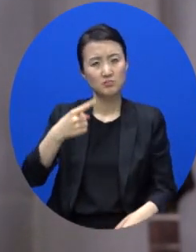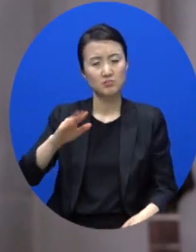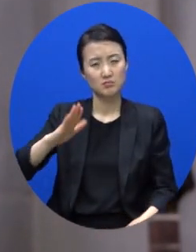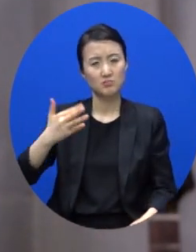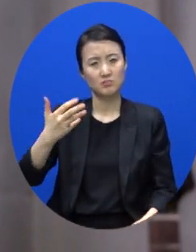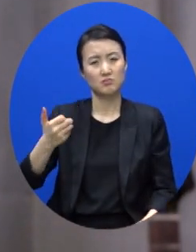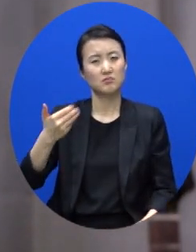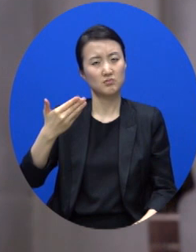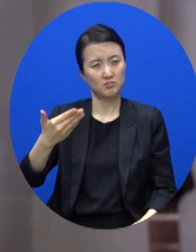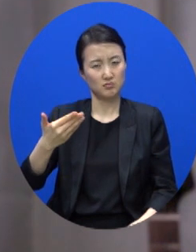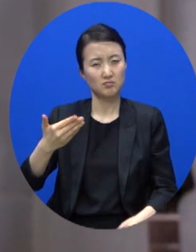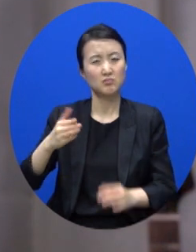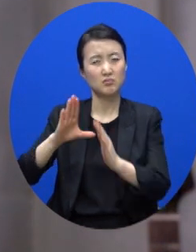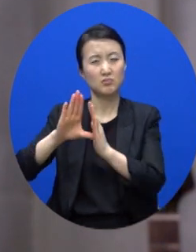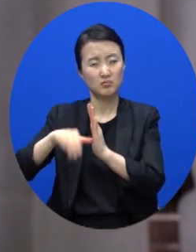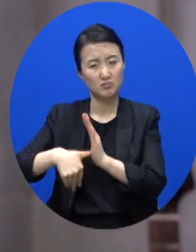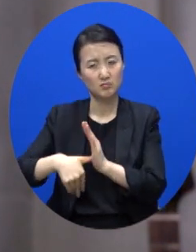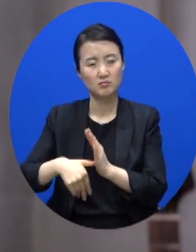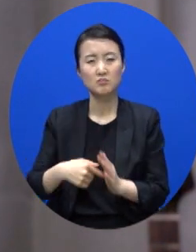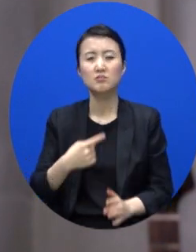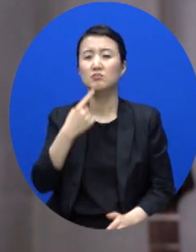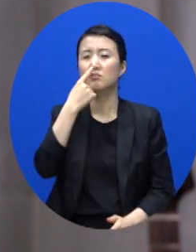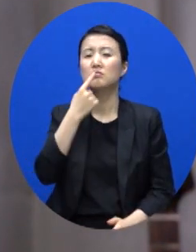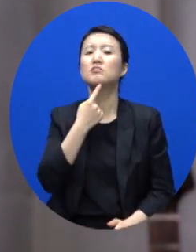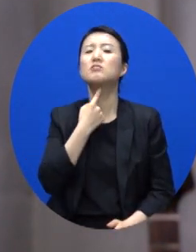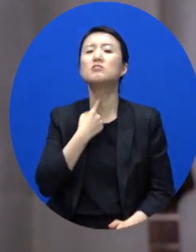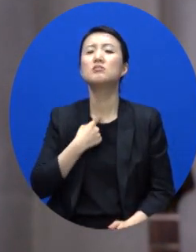후두암이라는 말기 지병으로서